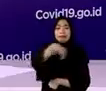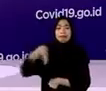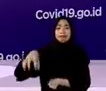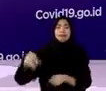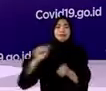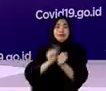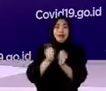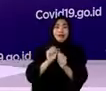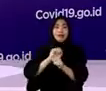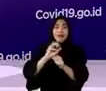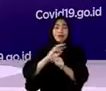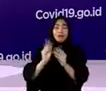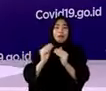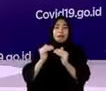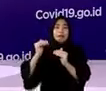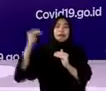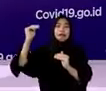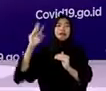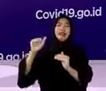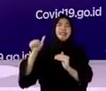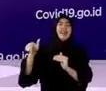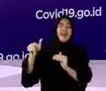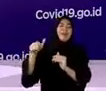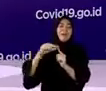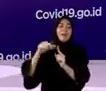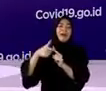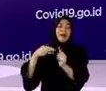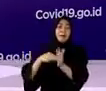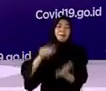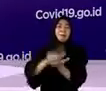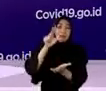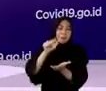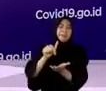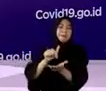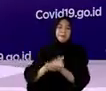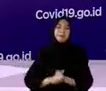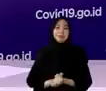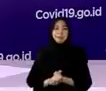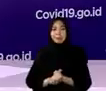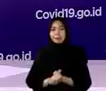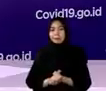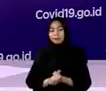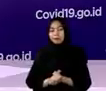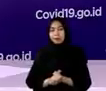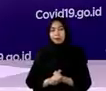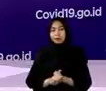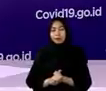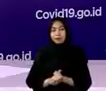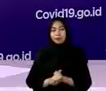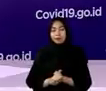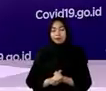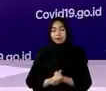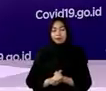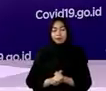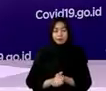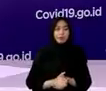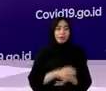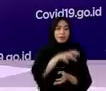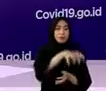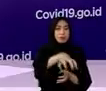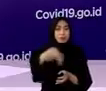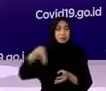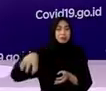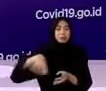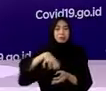masih tinggi sehingga perlu dikendalikan. Pemerintah meminta kepada seluruh kepala daerah yang daerahnya masuk di